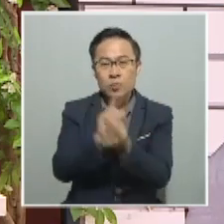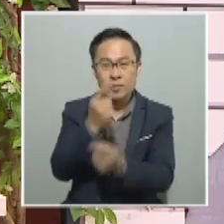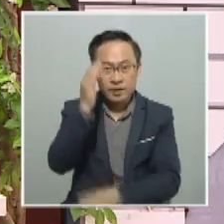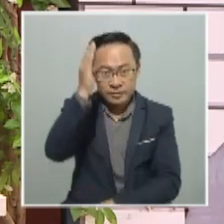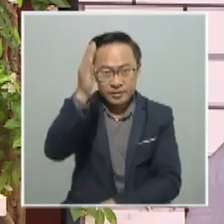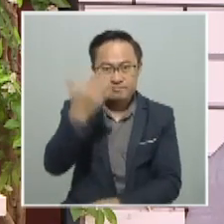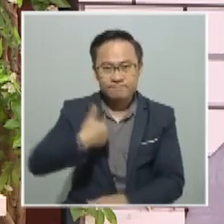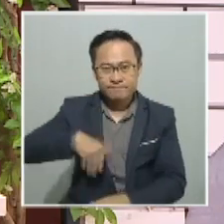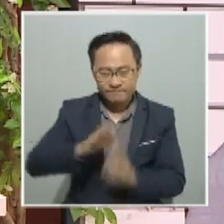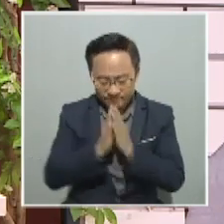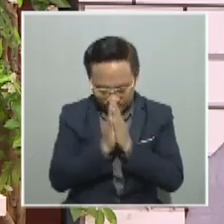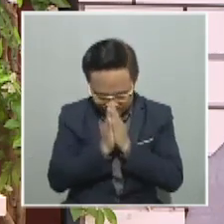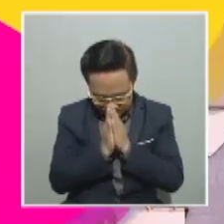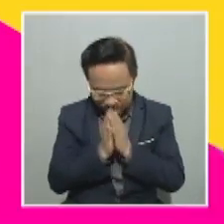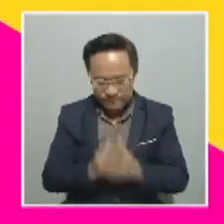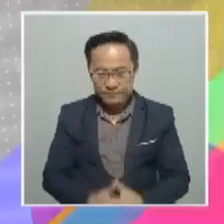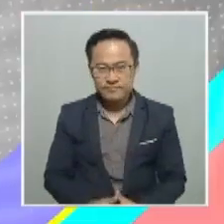ะสวัสดีค่ะ